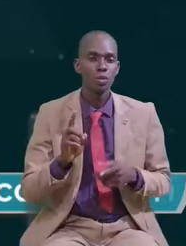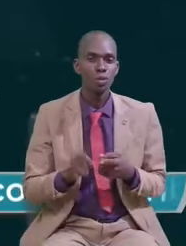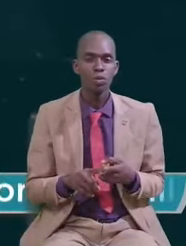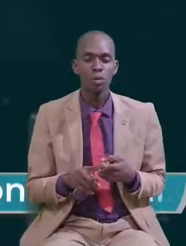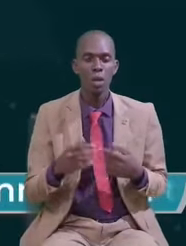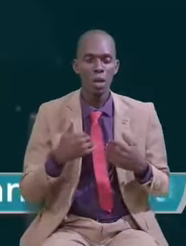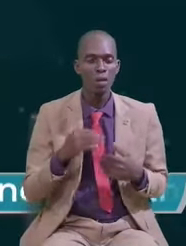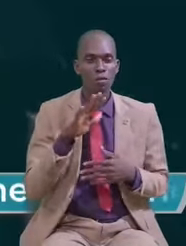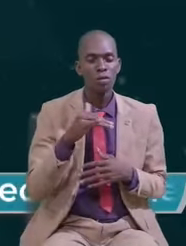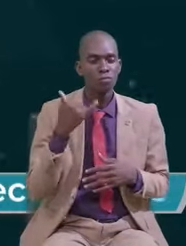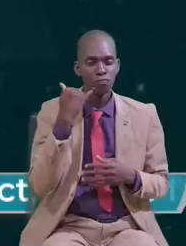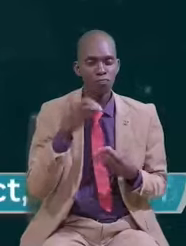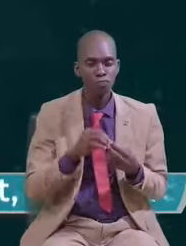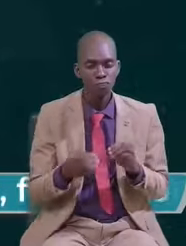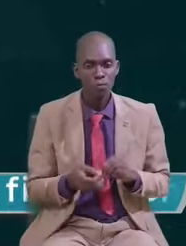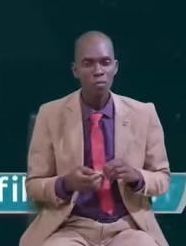coordonnées.